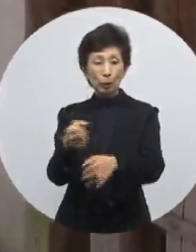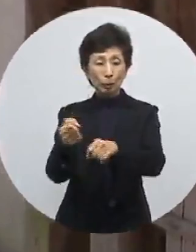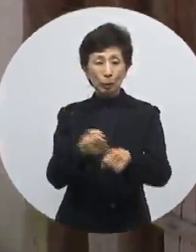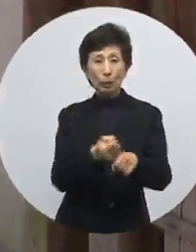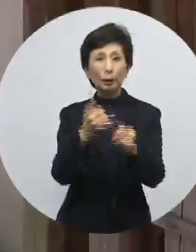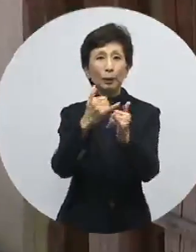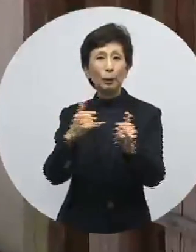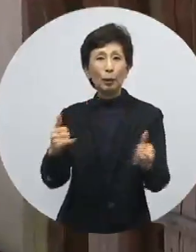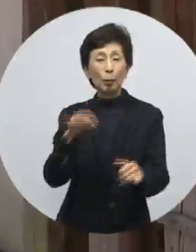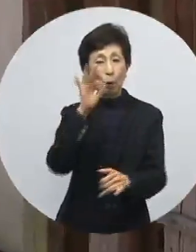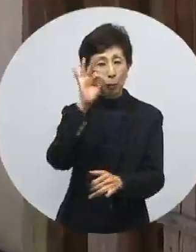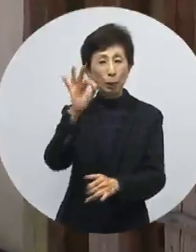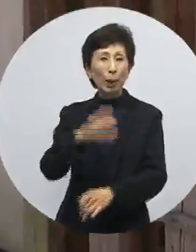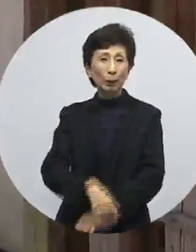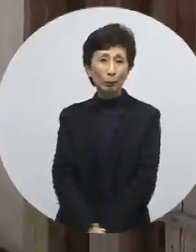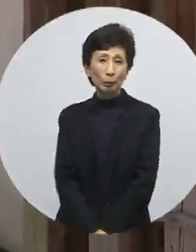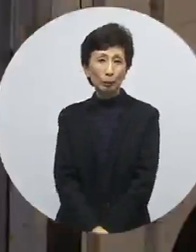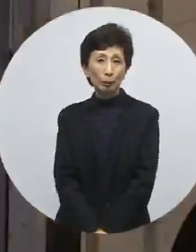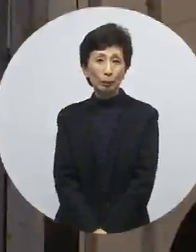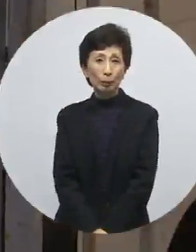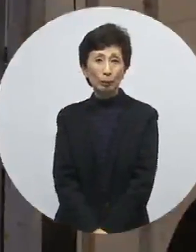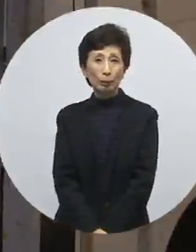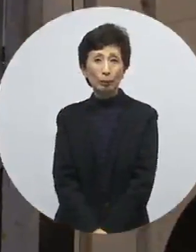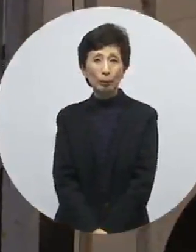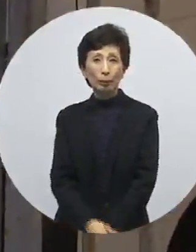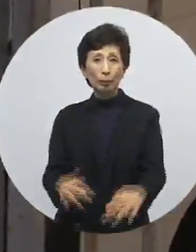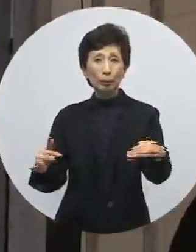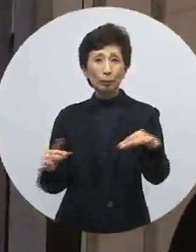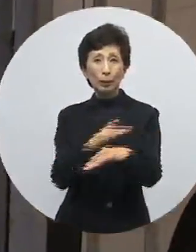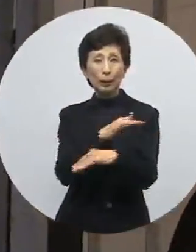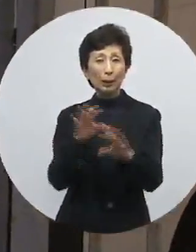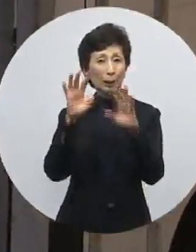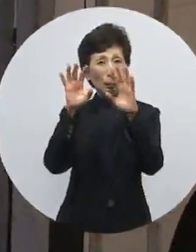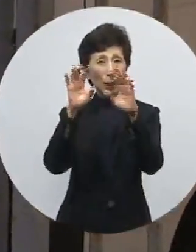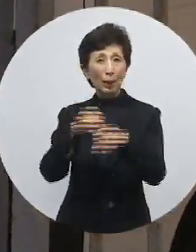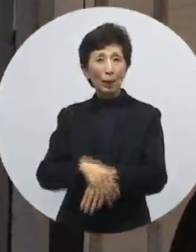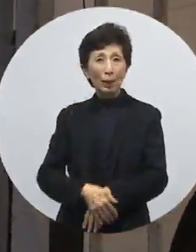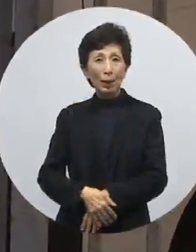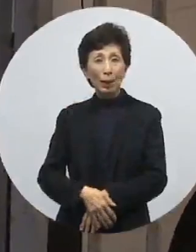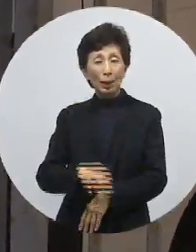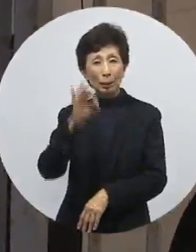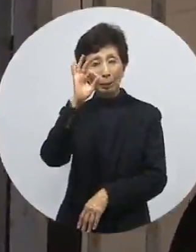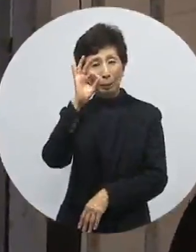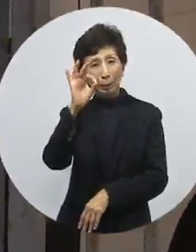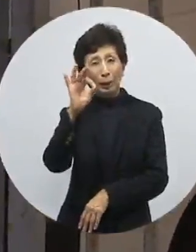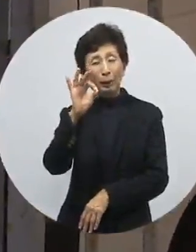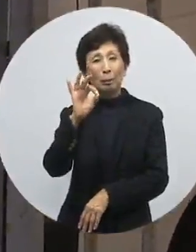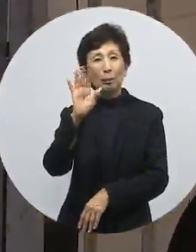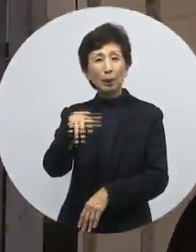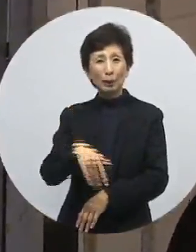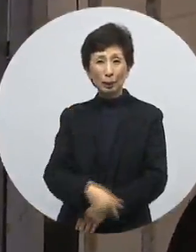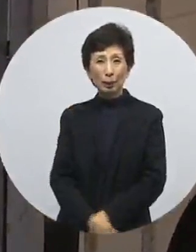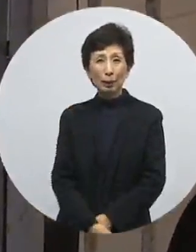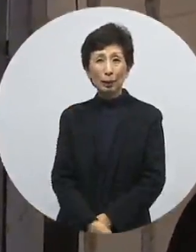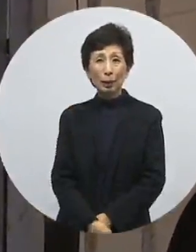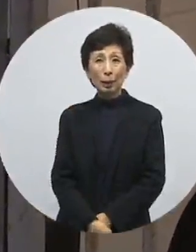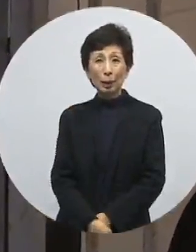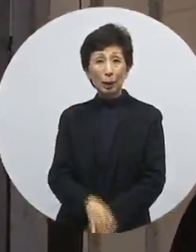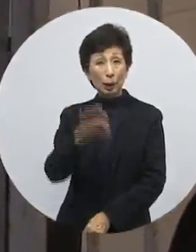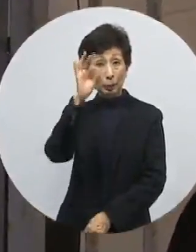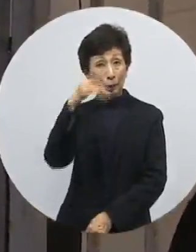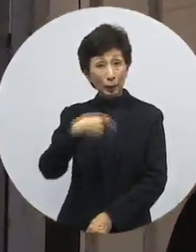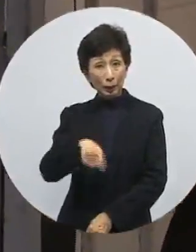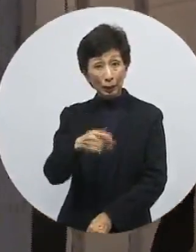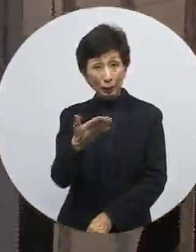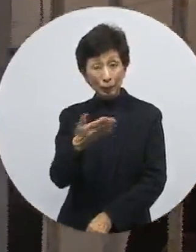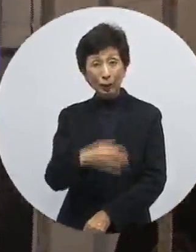く見ますね。 ビーチバレーやってるのを見て思いました。 ビーチバレー見に行った